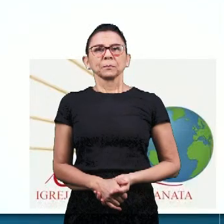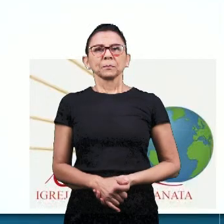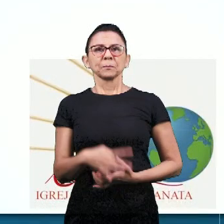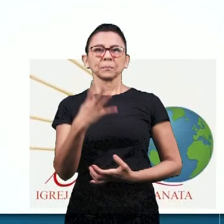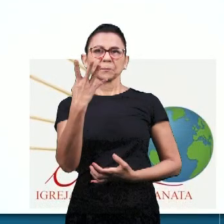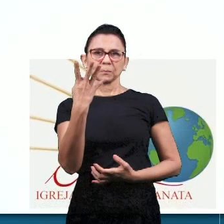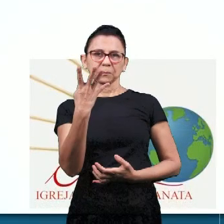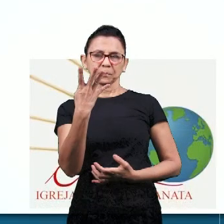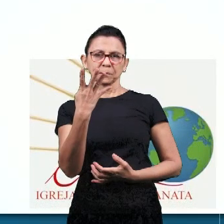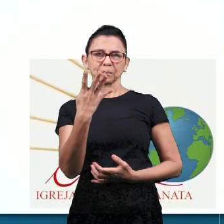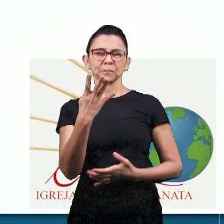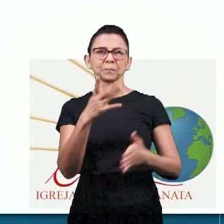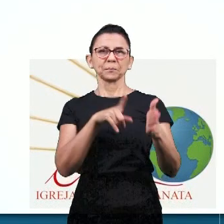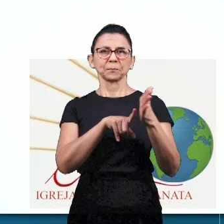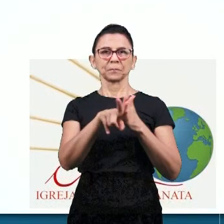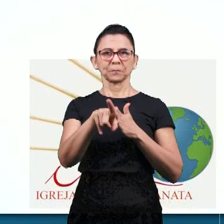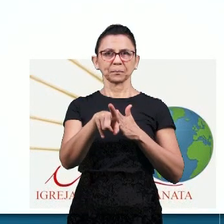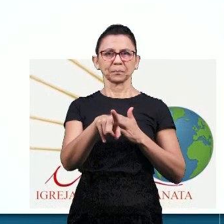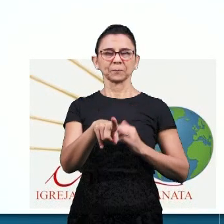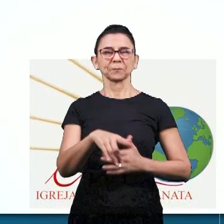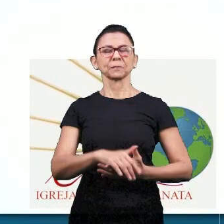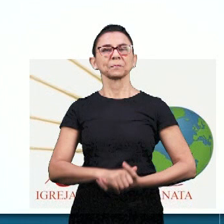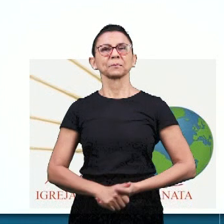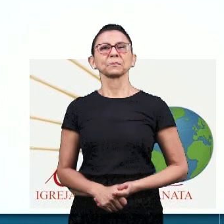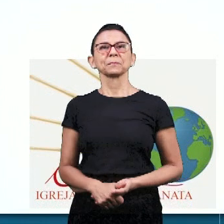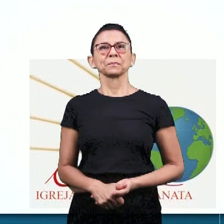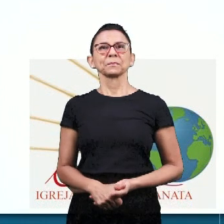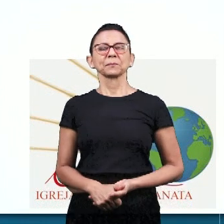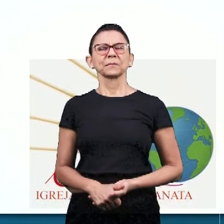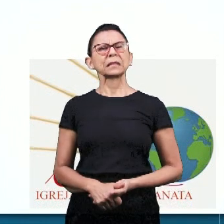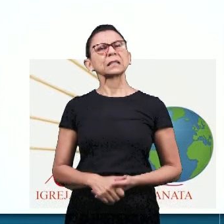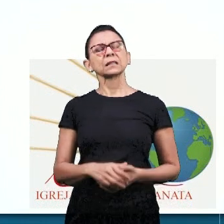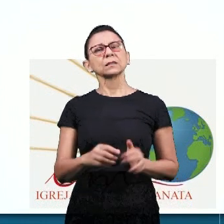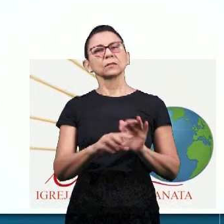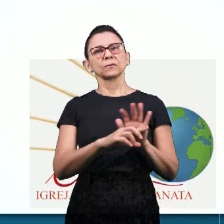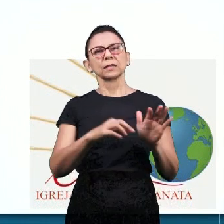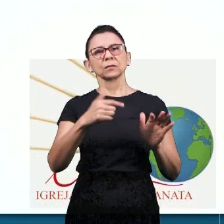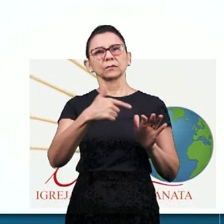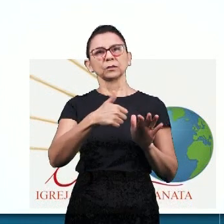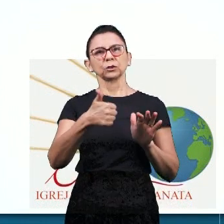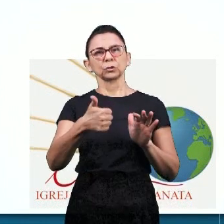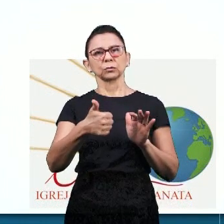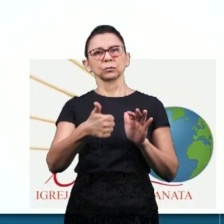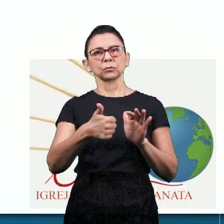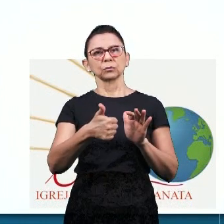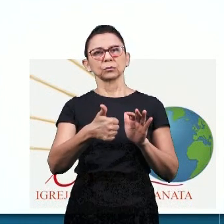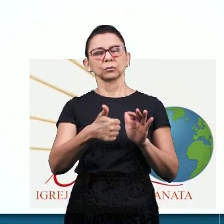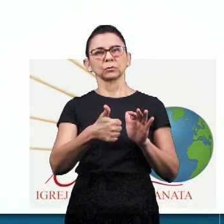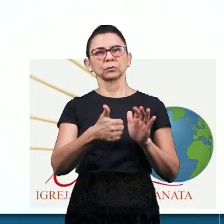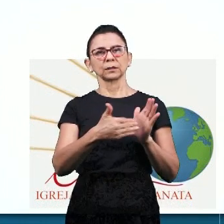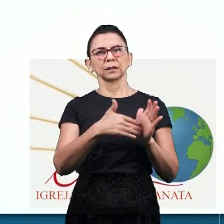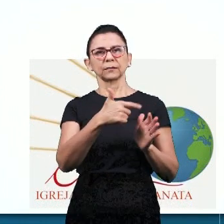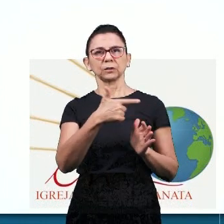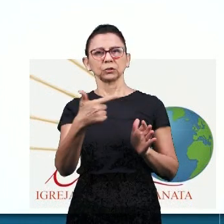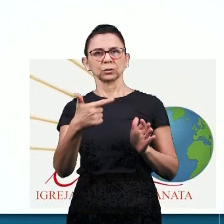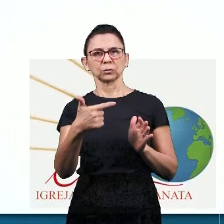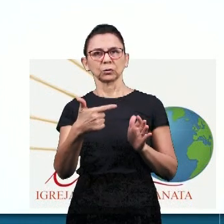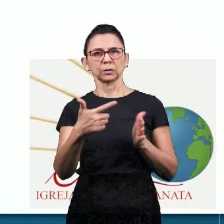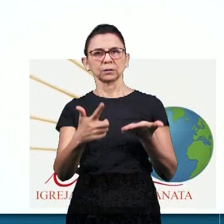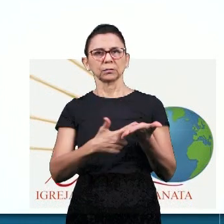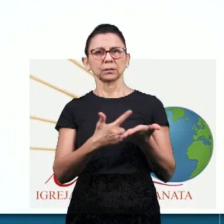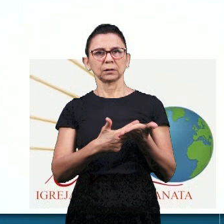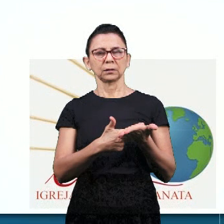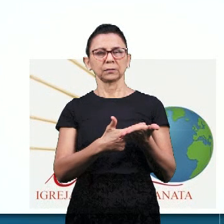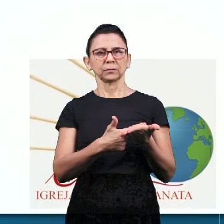suivante. En lisant les versets 21 et 22, chapitre 42 du livre de la Genèse,